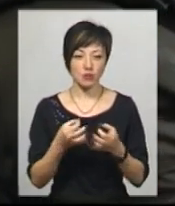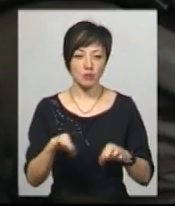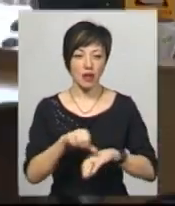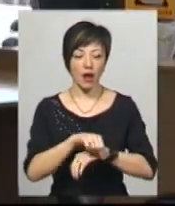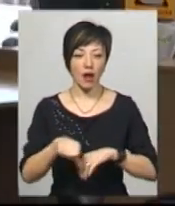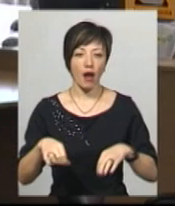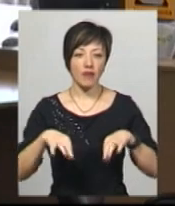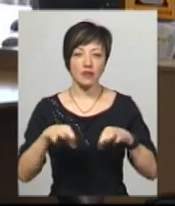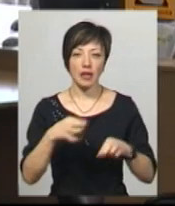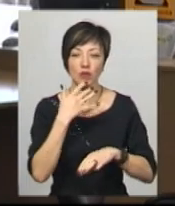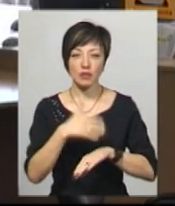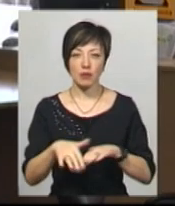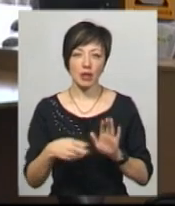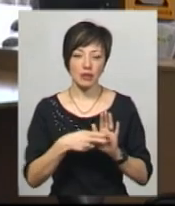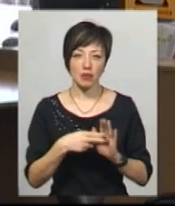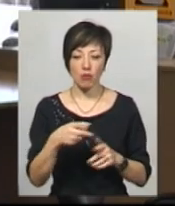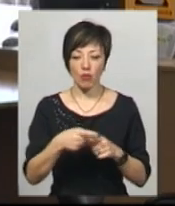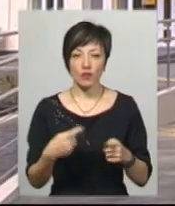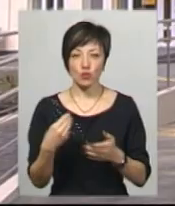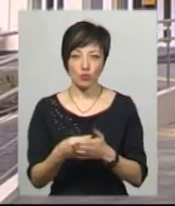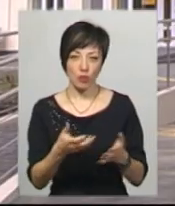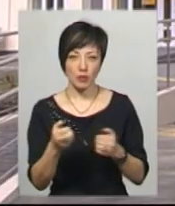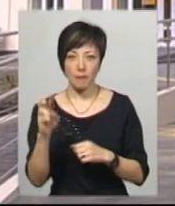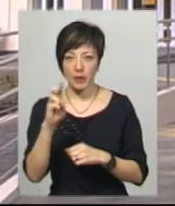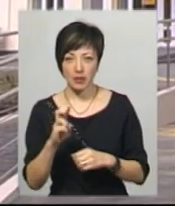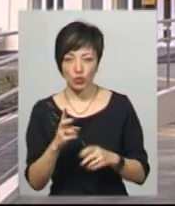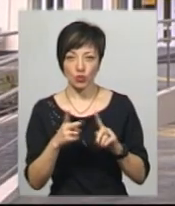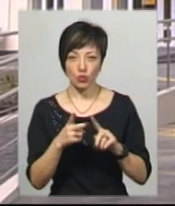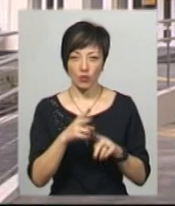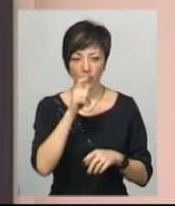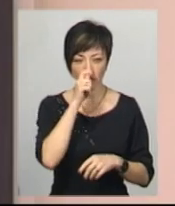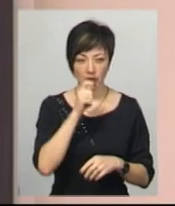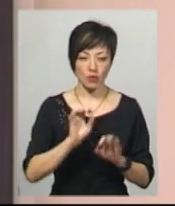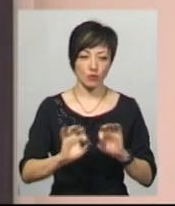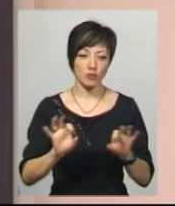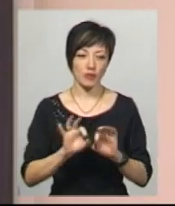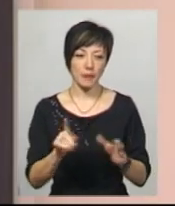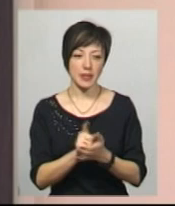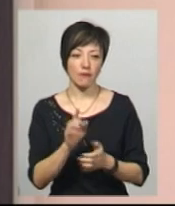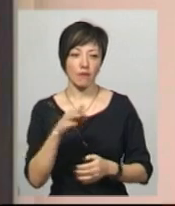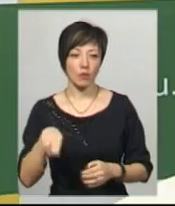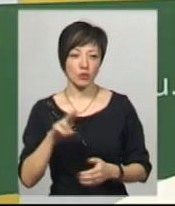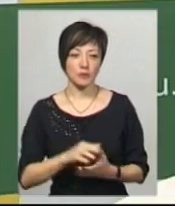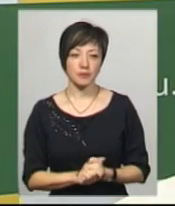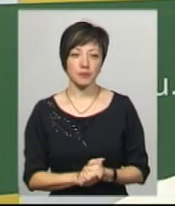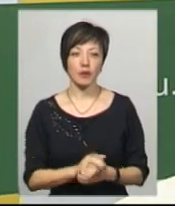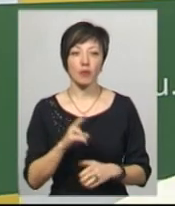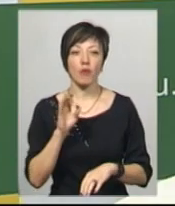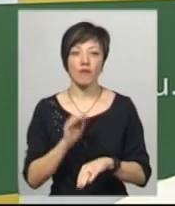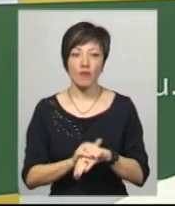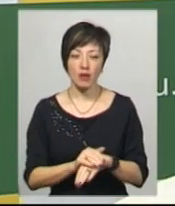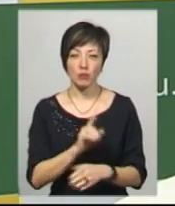автівок з іноземною реєстрацією. Половину суми пенсіонери отримують в березні, другу – в квітні, розповідають в пенсійному фонді. По факту